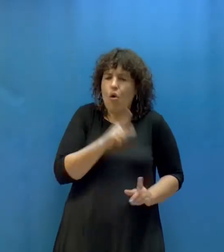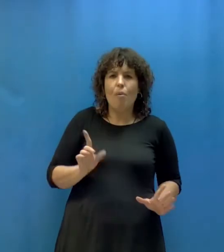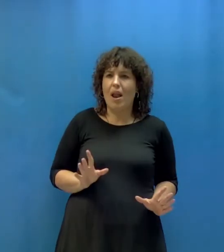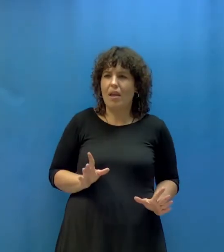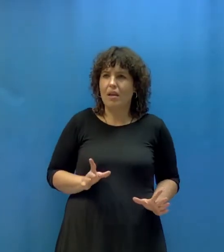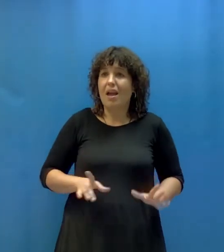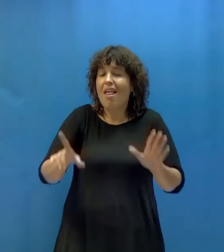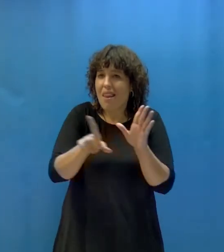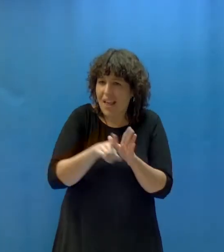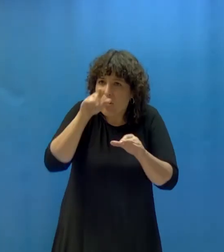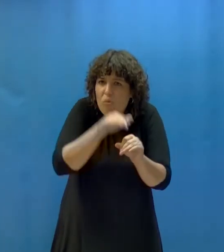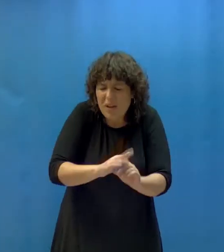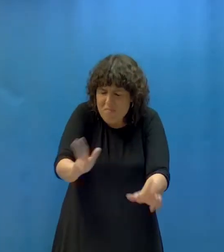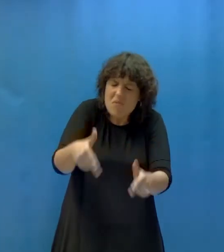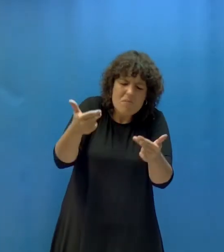llei.